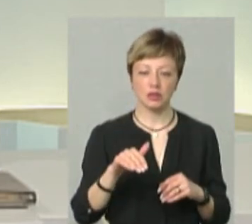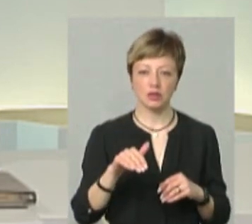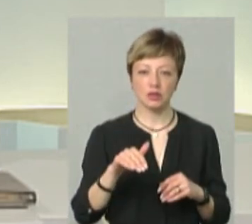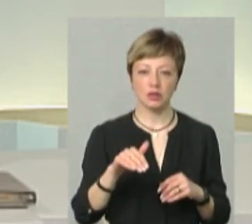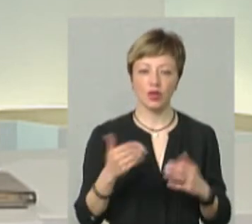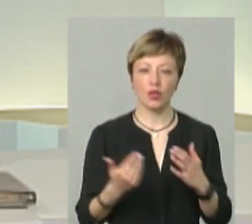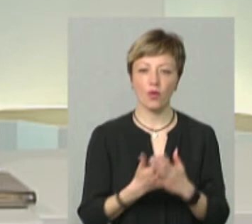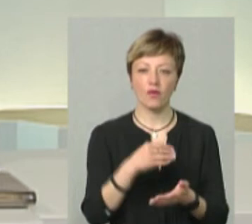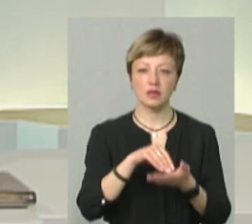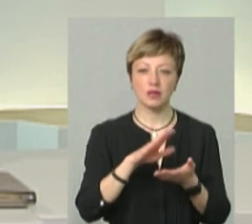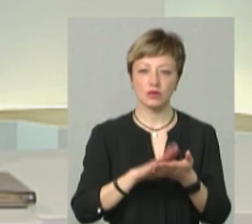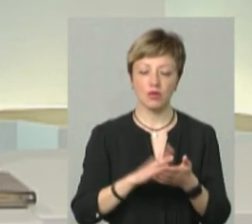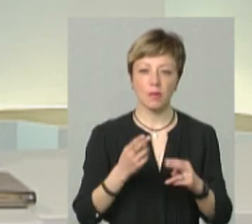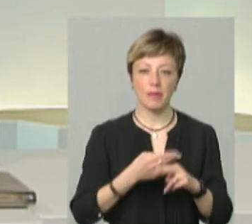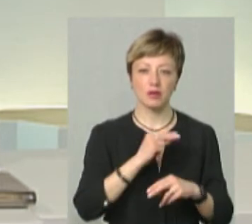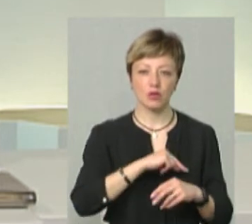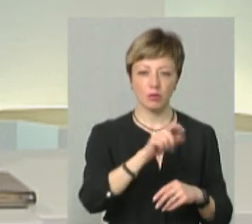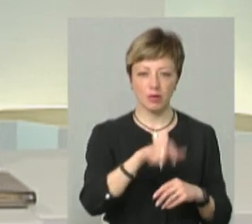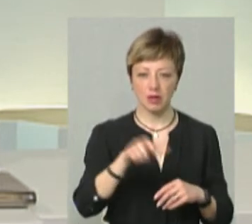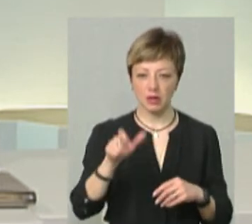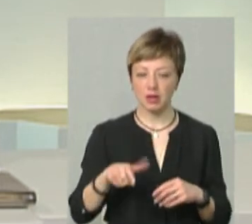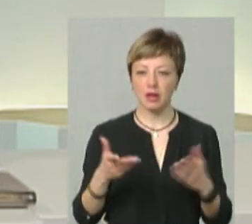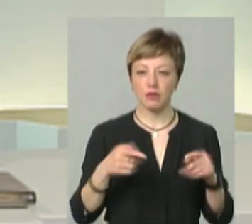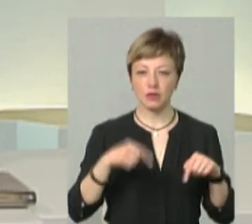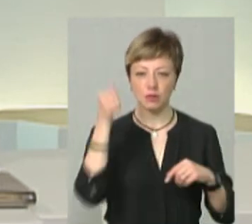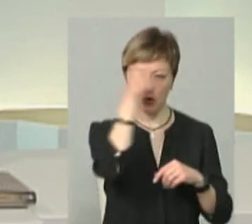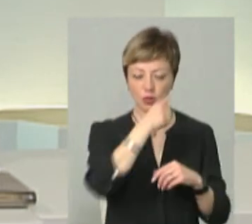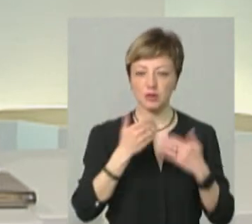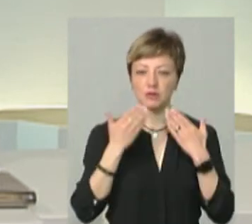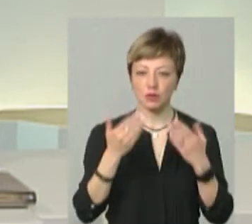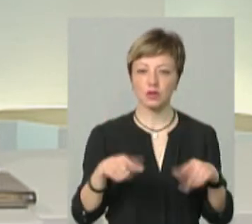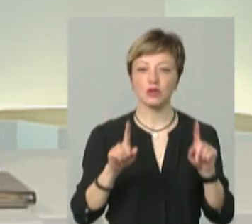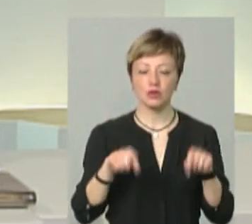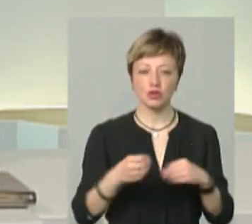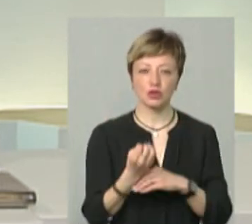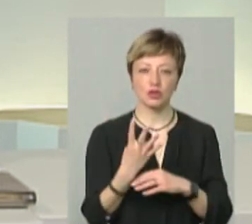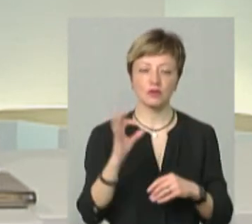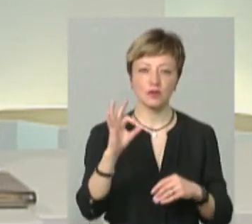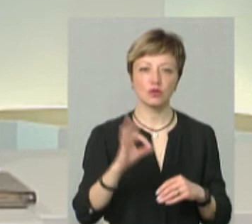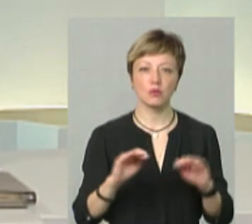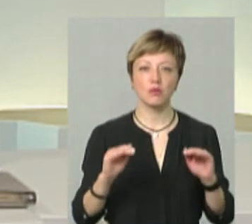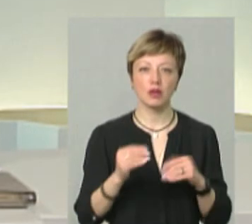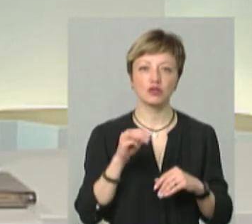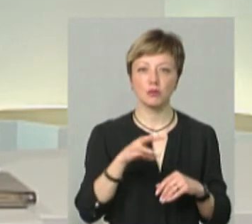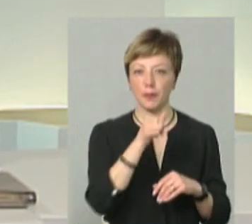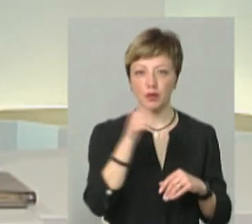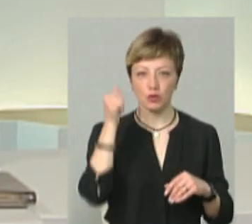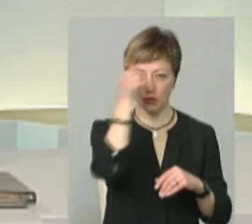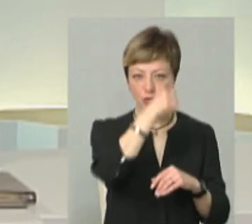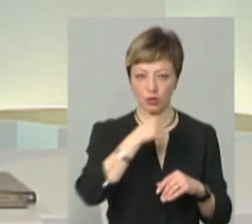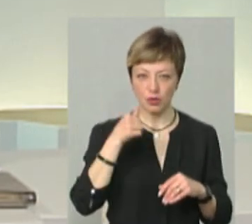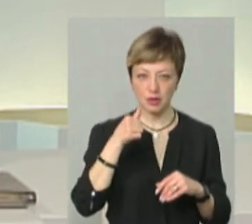якби нових зареєстрованих безробітних, які в цьому році звернулися, це теж на 14% менше, ніж в минулому